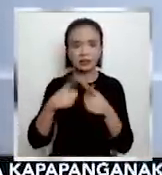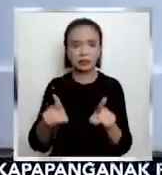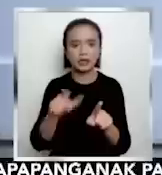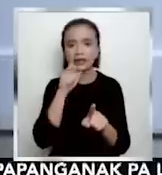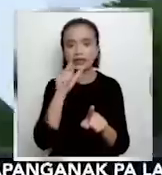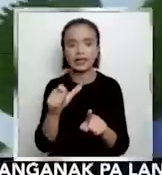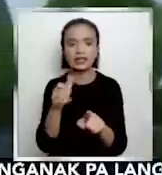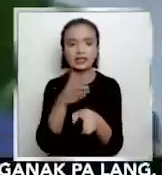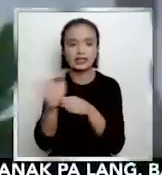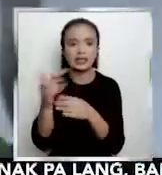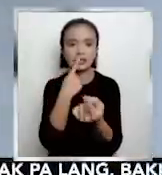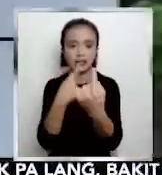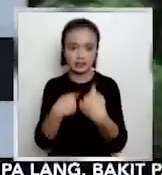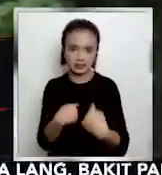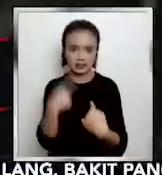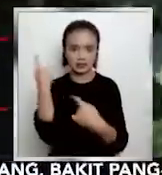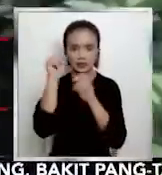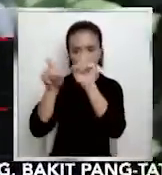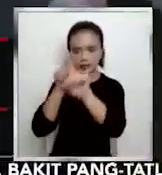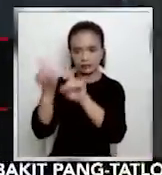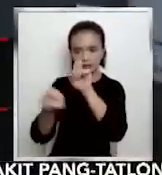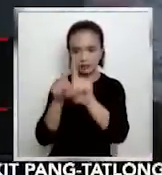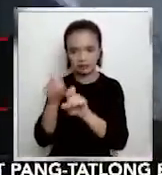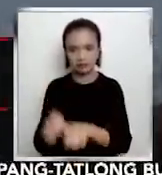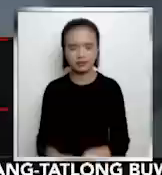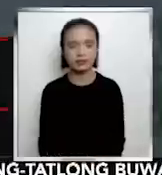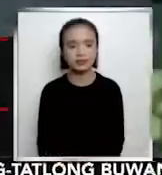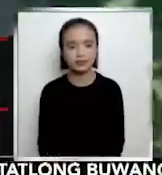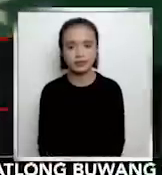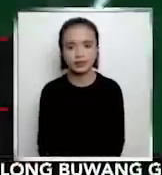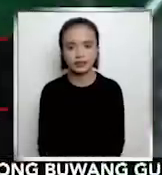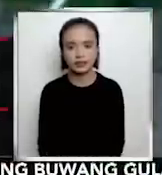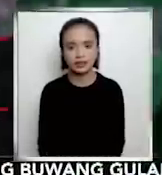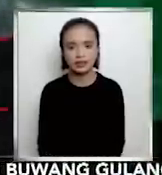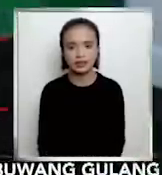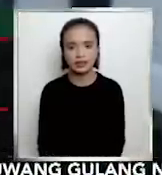aming mga tanong. Good luck for our country.